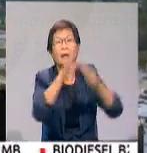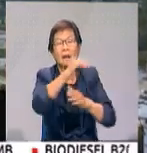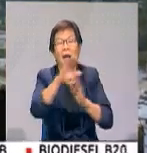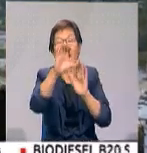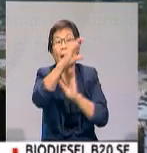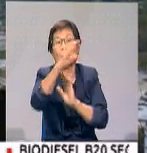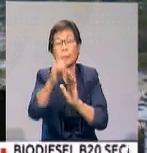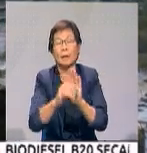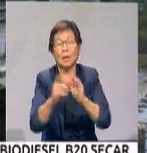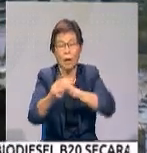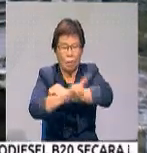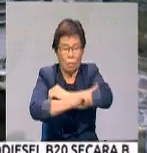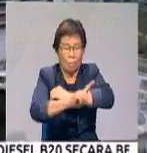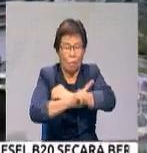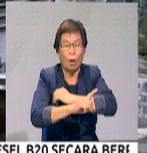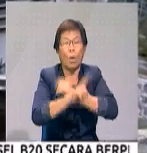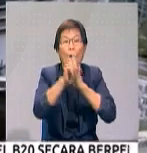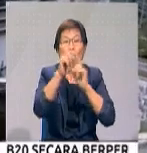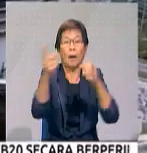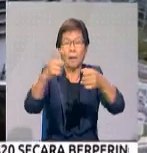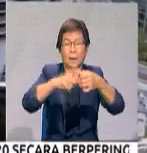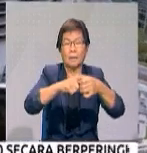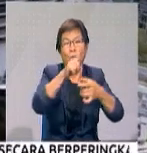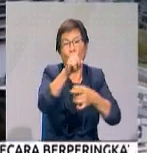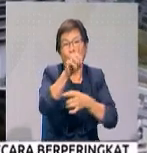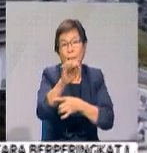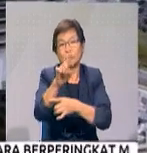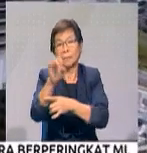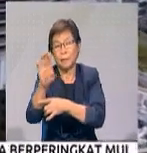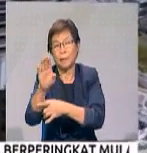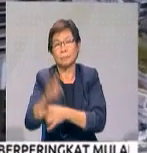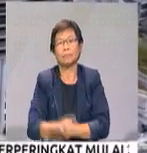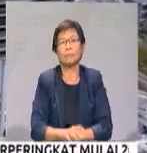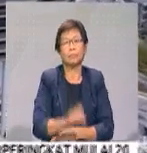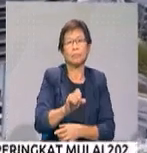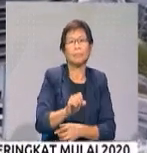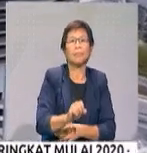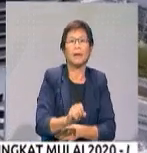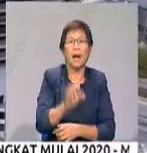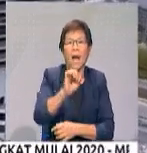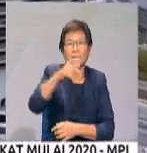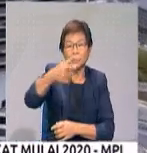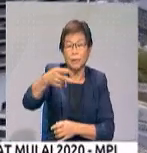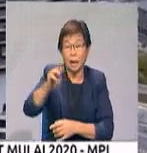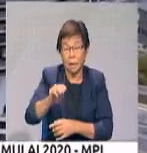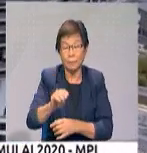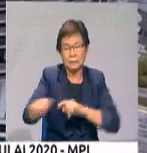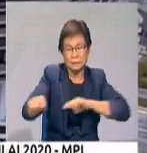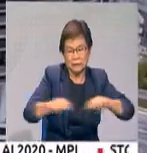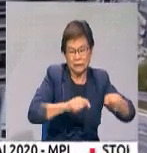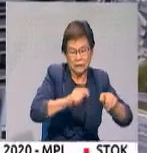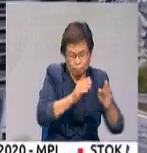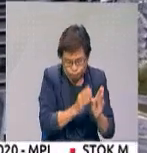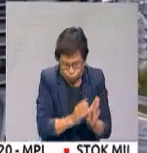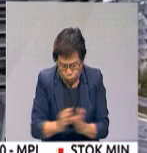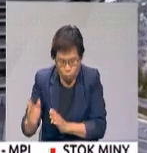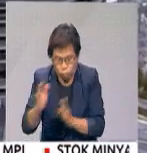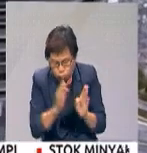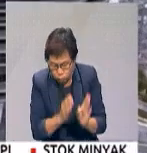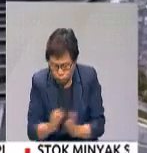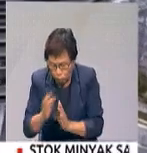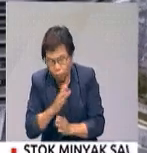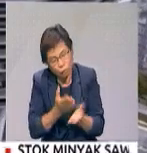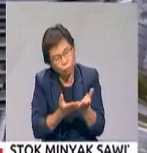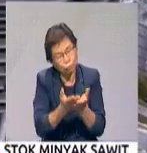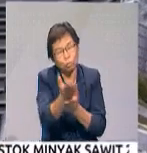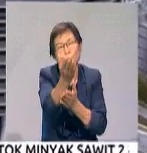kompaun berkaitan kes 1MDB baru-baru ini. Katanya Suruhanjaya ini akan mengambil tindakan secara rapi dan teratur serta